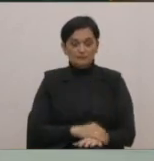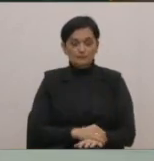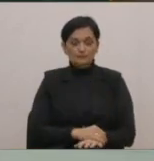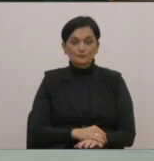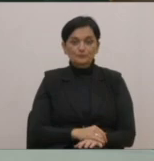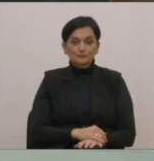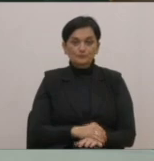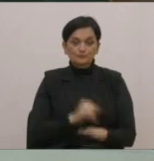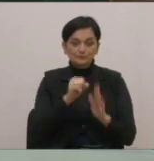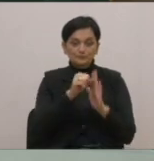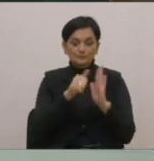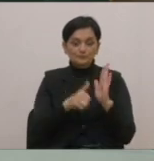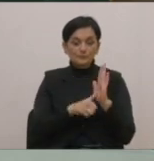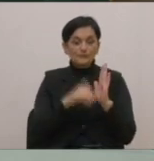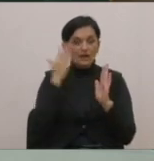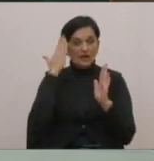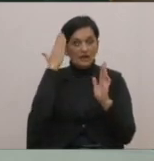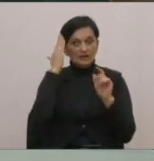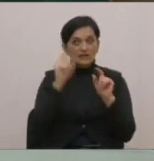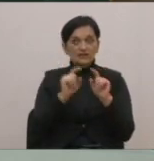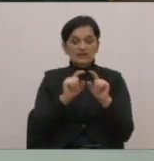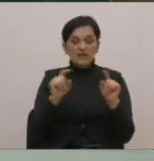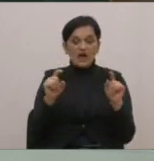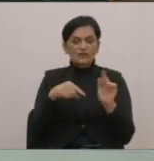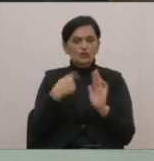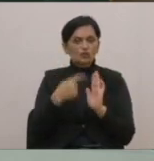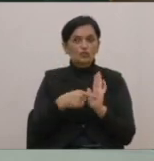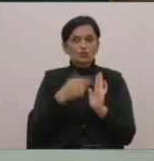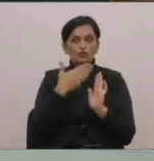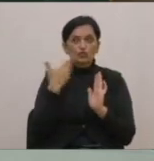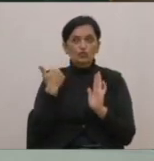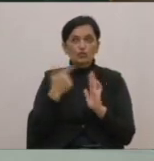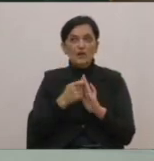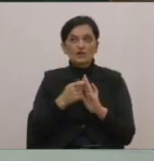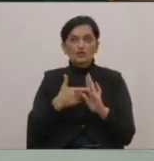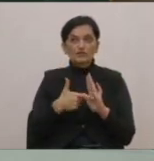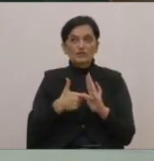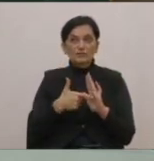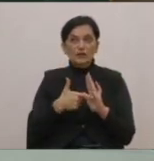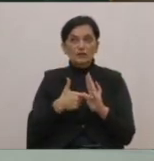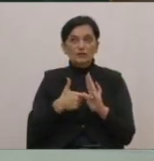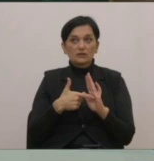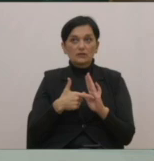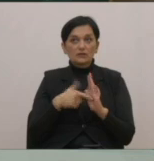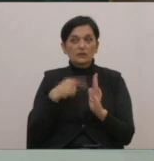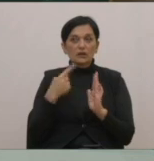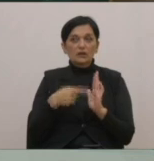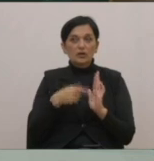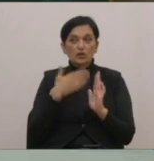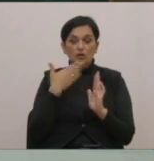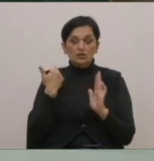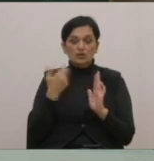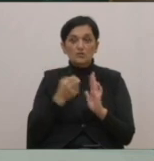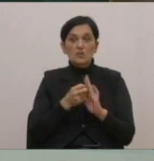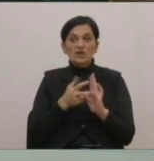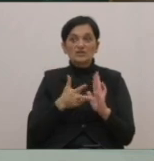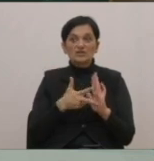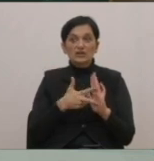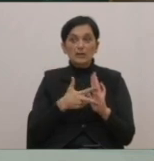მაგრამ მე 16 თავთან თხები არ არის, მე 17 თხები არ არის, მე 18